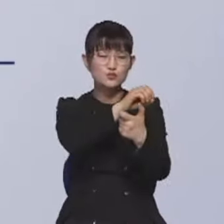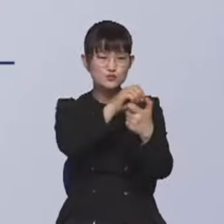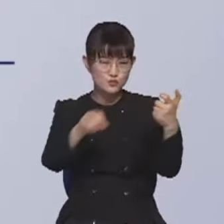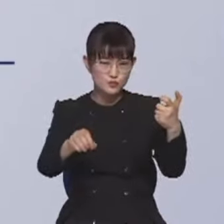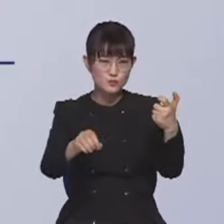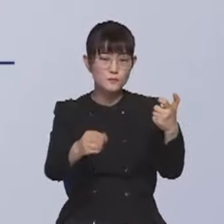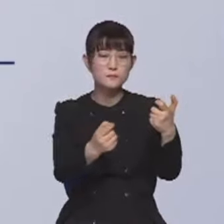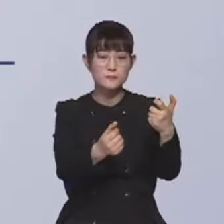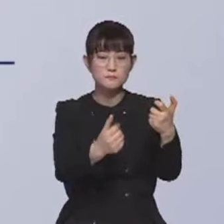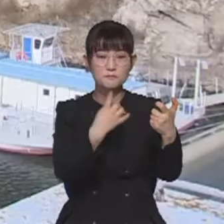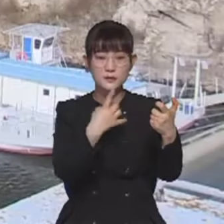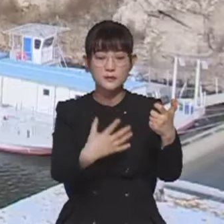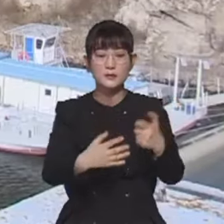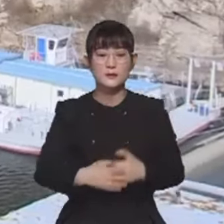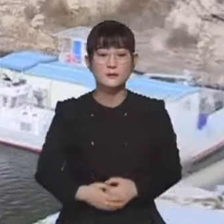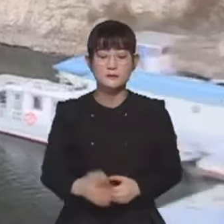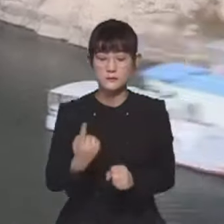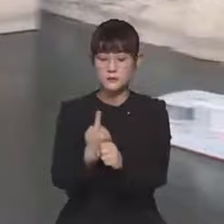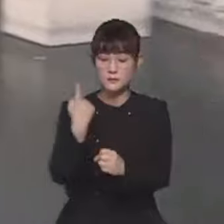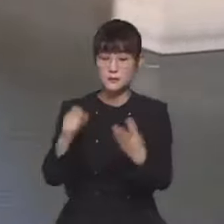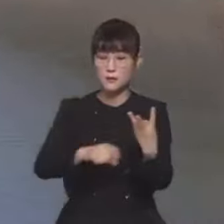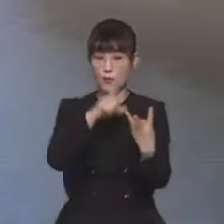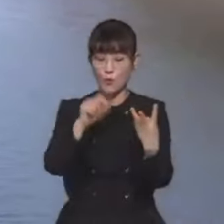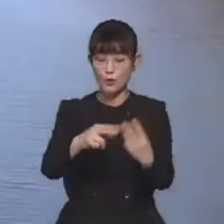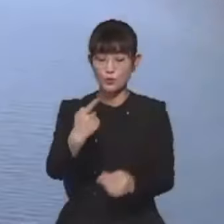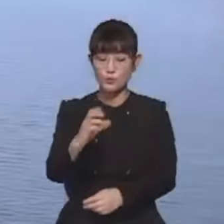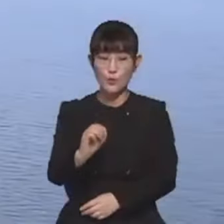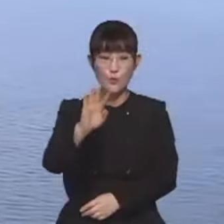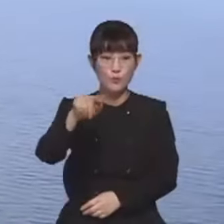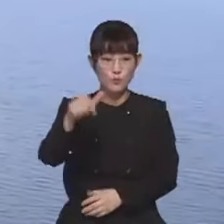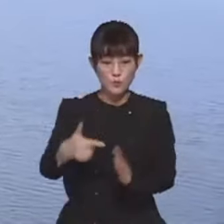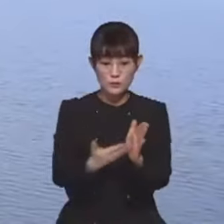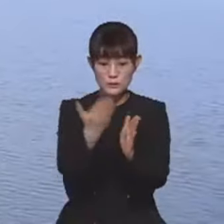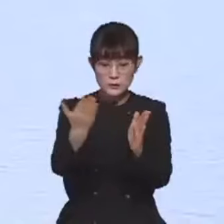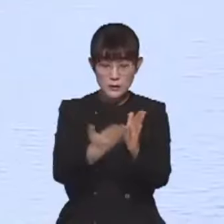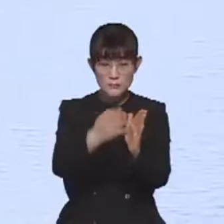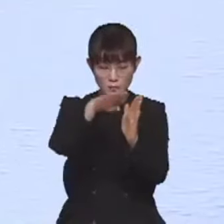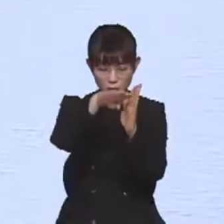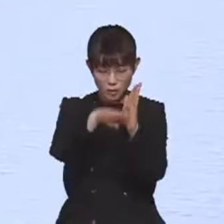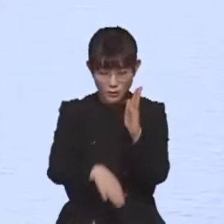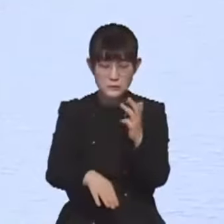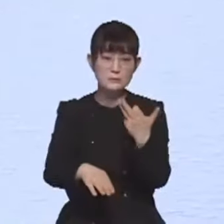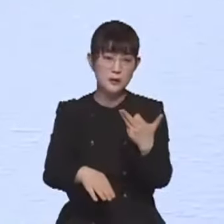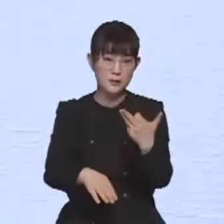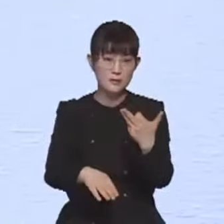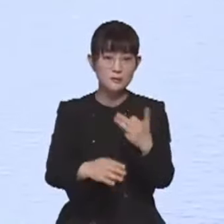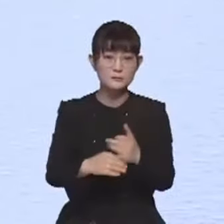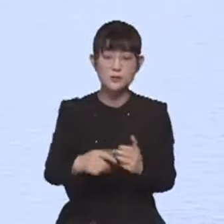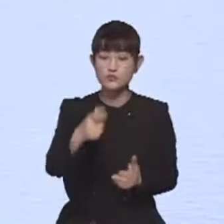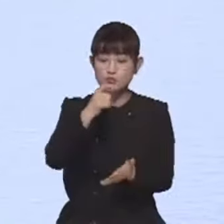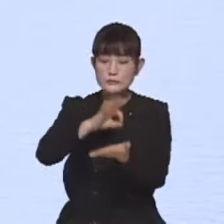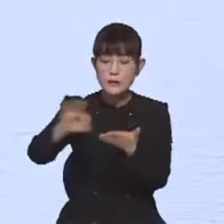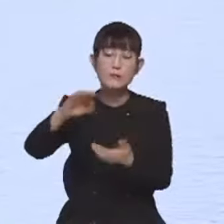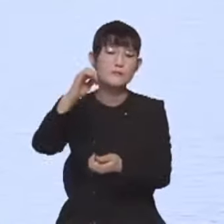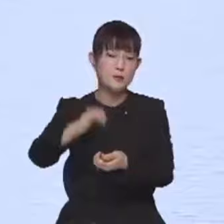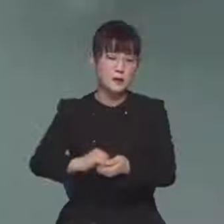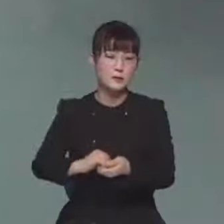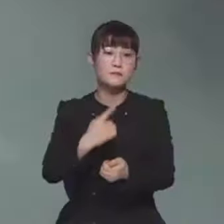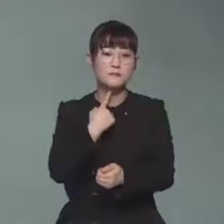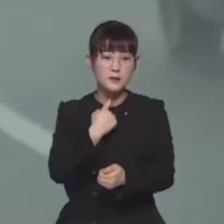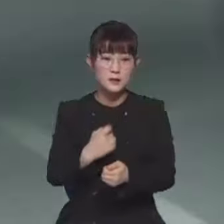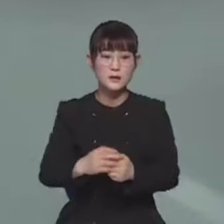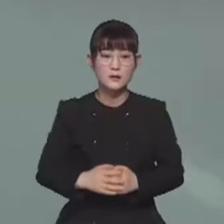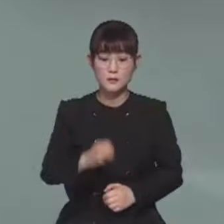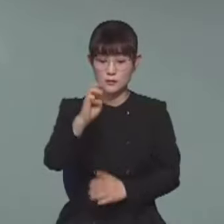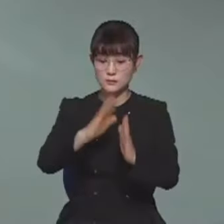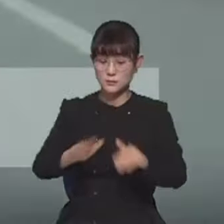수준에 그쳤습니다 지난해 3월에는 동복 저수율이 18% 내려가면서 제한급수 위기도 찾아왔습니다